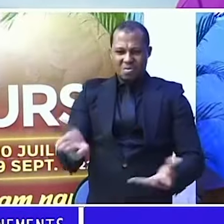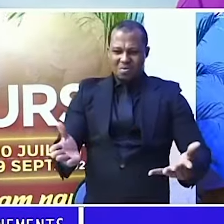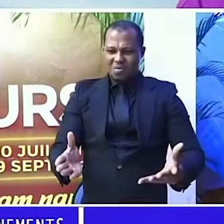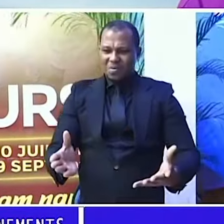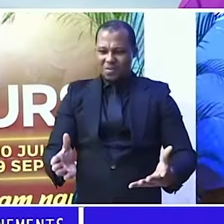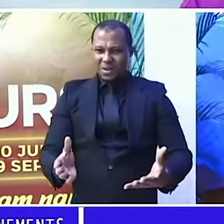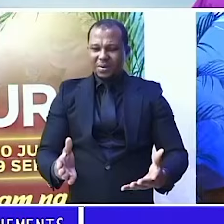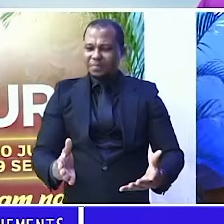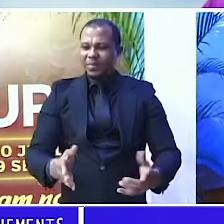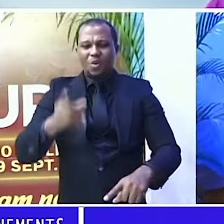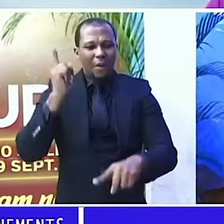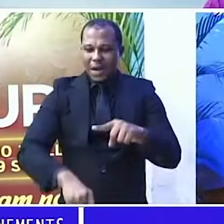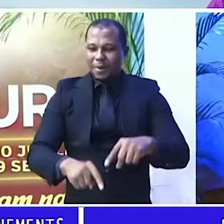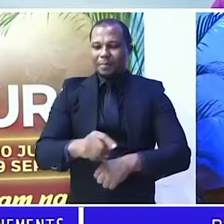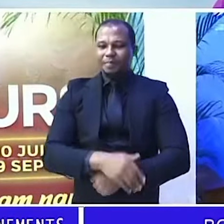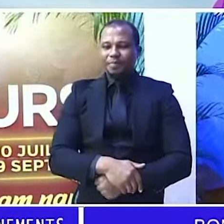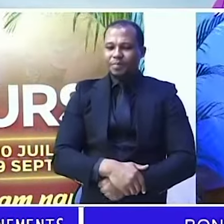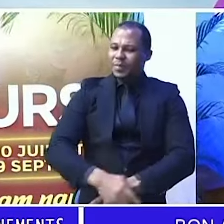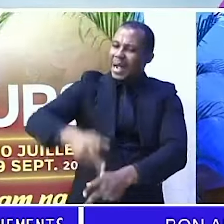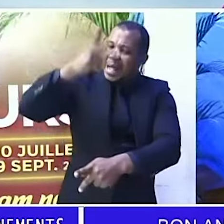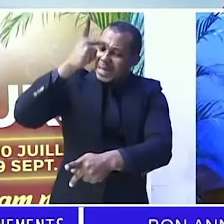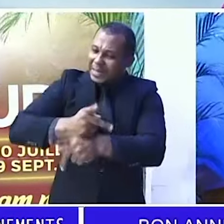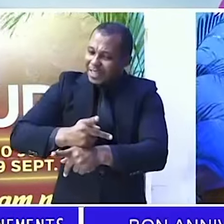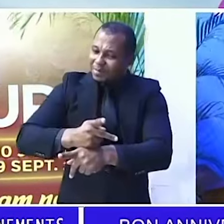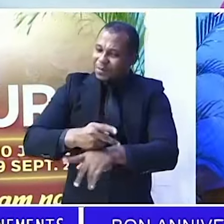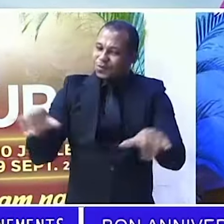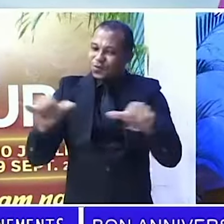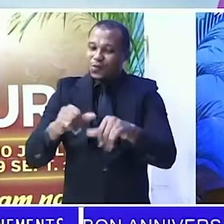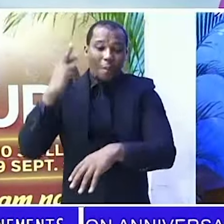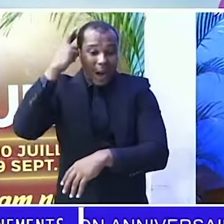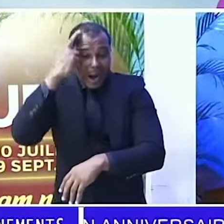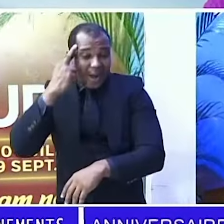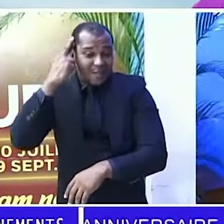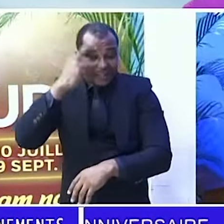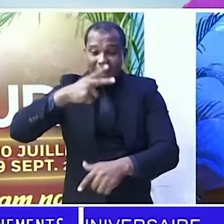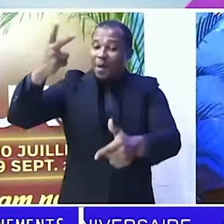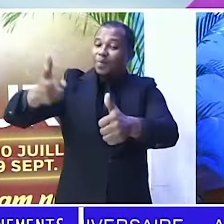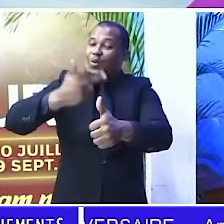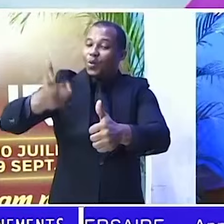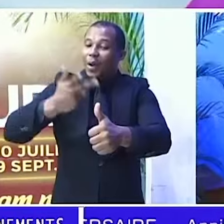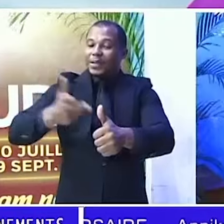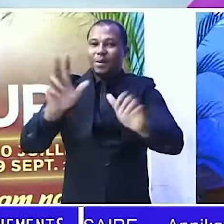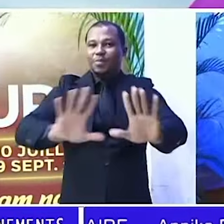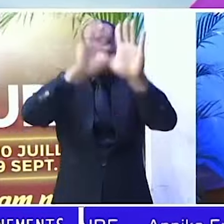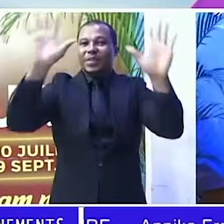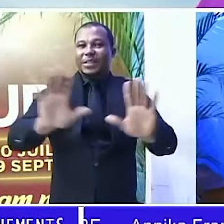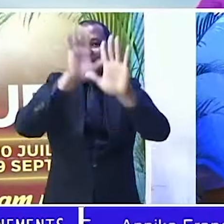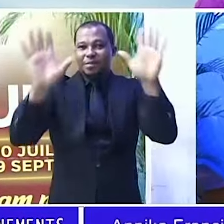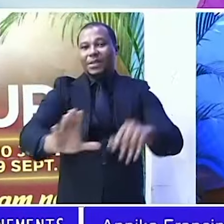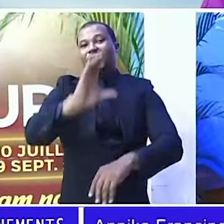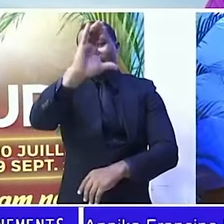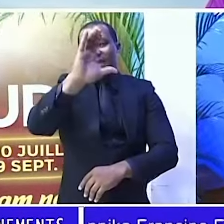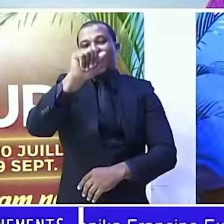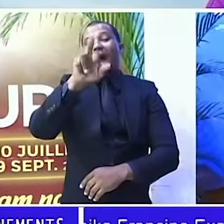sauver avec elle. C'est ça, madame, nous qui avons comme réflexion à travers le troisième dimanche, carrément, pour nous capables